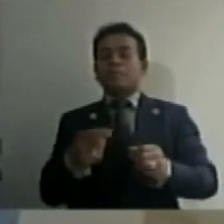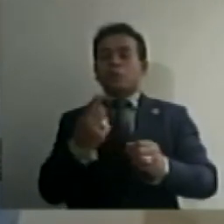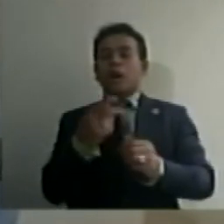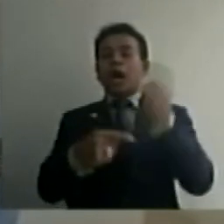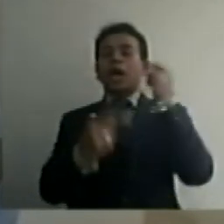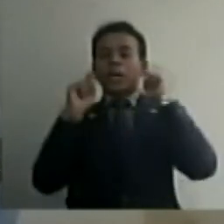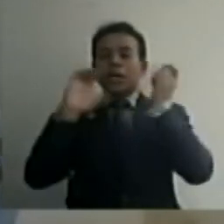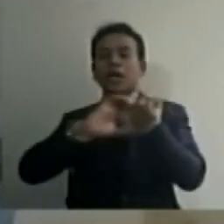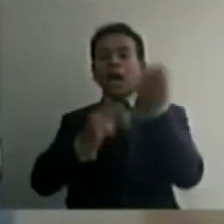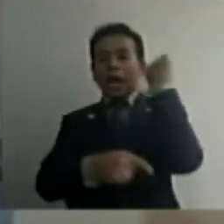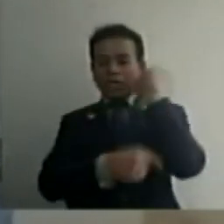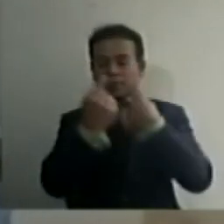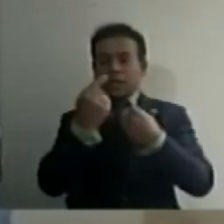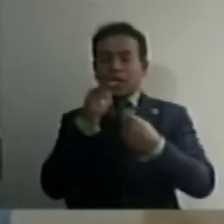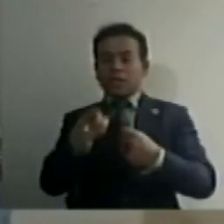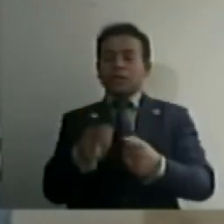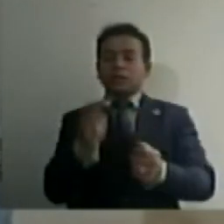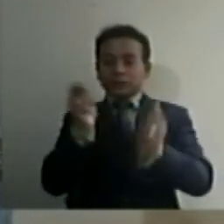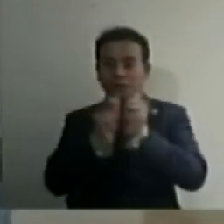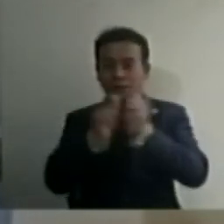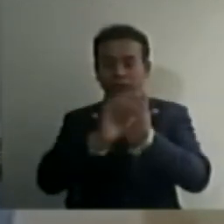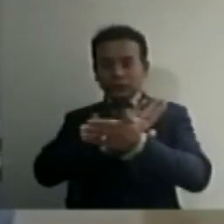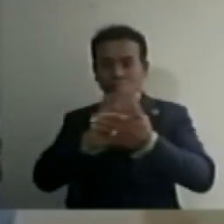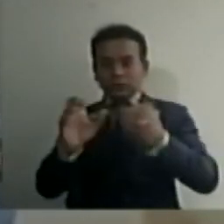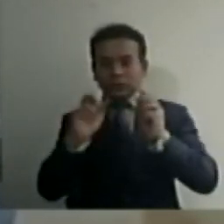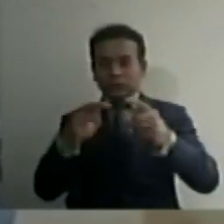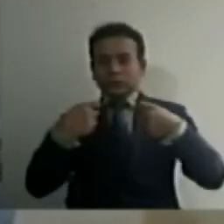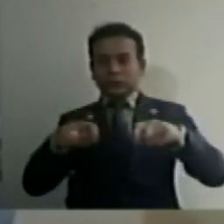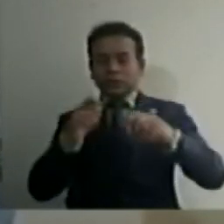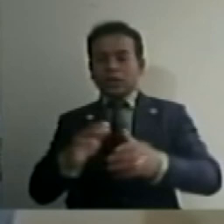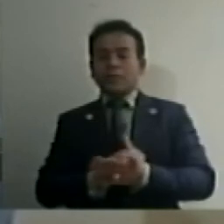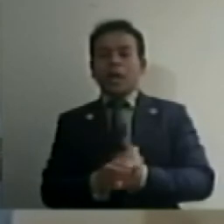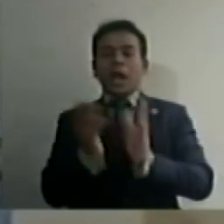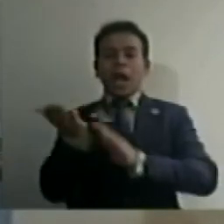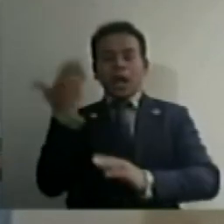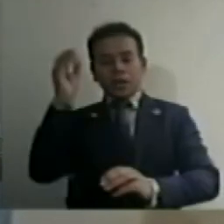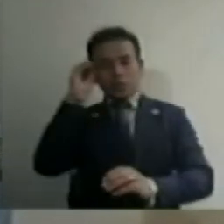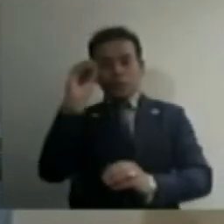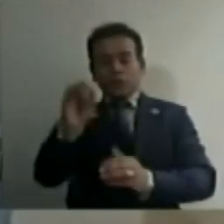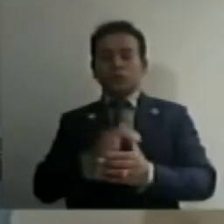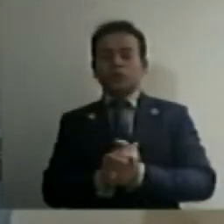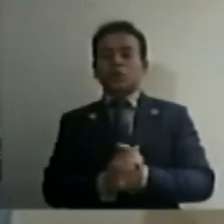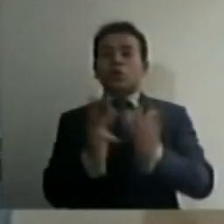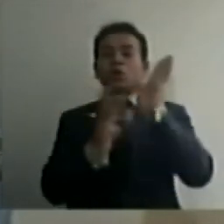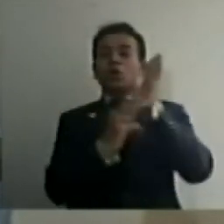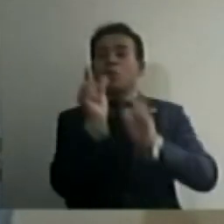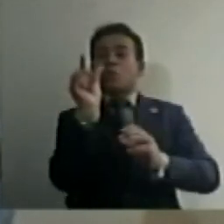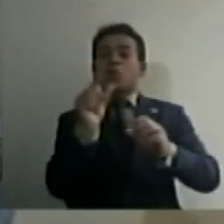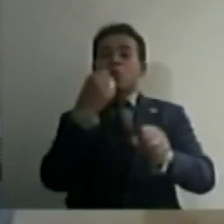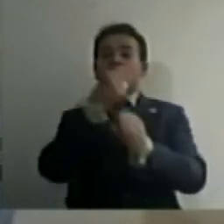নিয়েছি, যার মধ্যে এর আগেও বলেছি মুগদা রয়েছে, আমাদের পঙ্গু হাসপাতালের